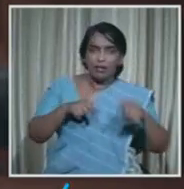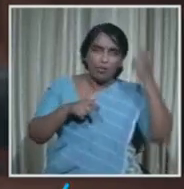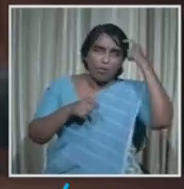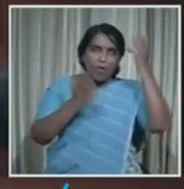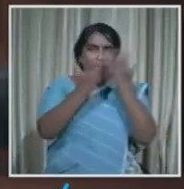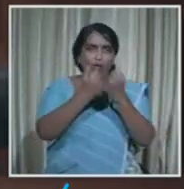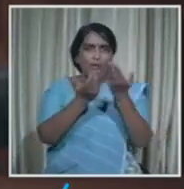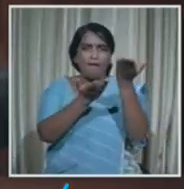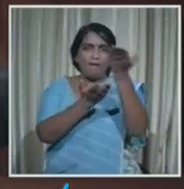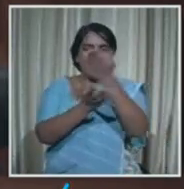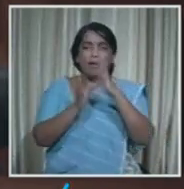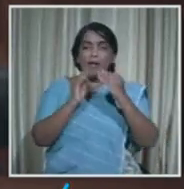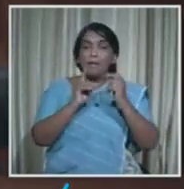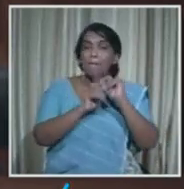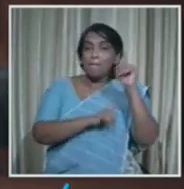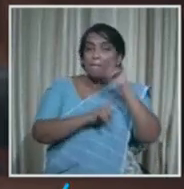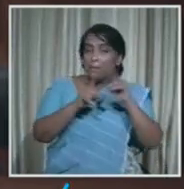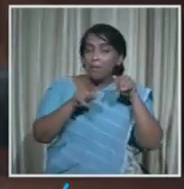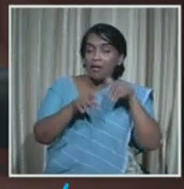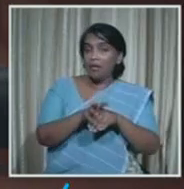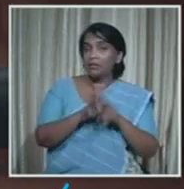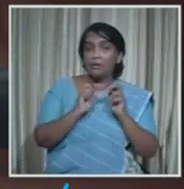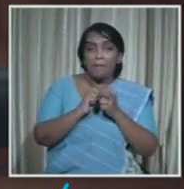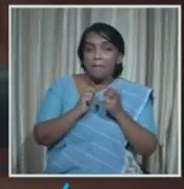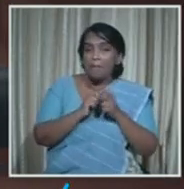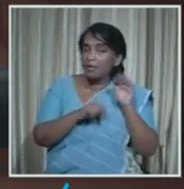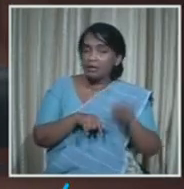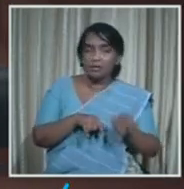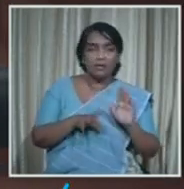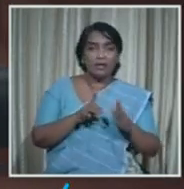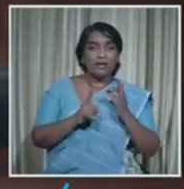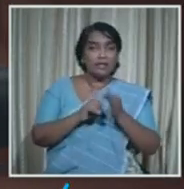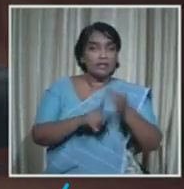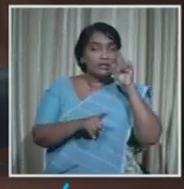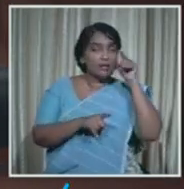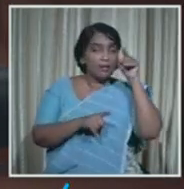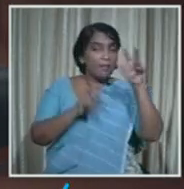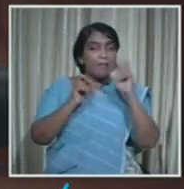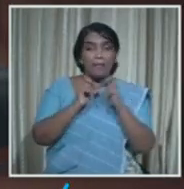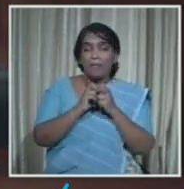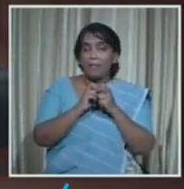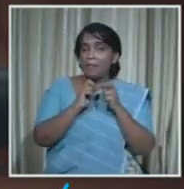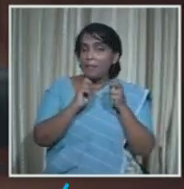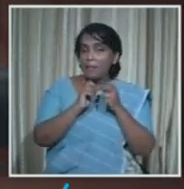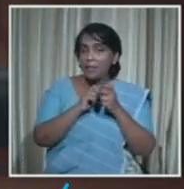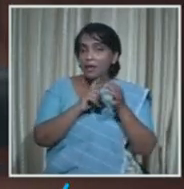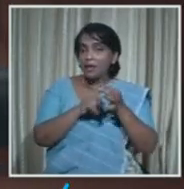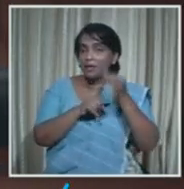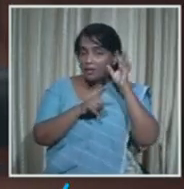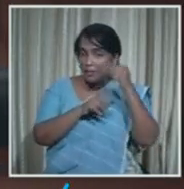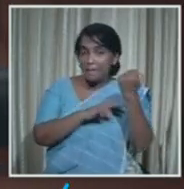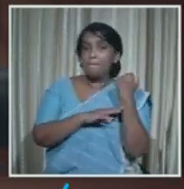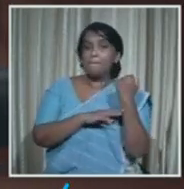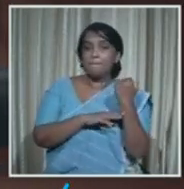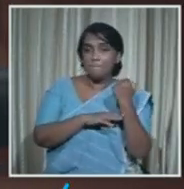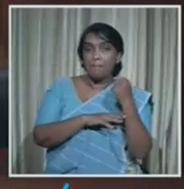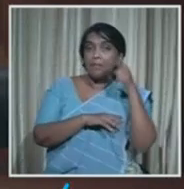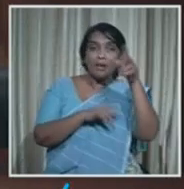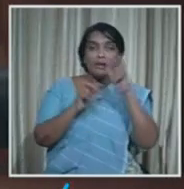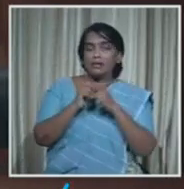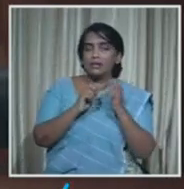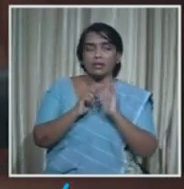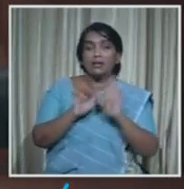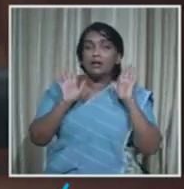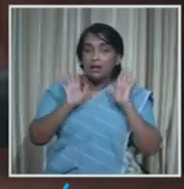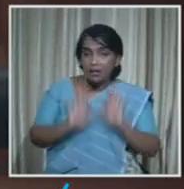බලපුවාම පාර්ලිමේන්තු ස්ථාවර භාවය පිළිබඳ ප්‍රශ්නයක් හෝ විදායක ජනාධිපති ධූරය පිළිබඳ විදායක ජනාධිපති ධූරයේ බලය පිළිබඳ ප්‍රශ්නයක් නෙවෙයි දැන් මුහුණ දී